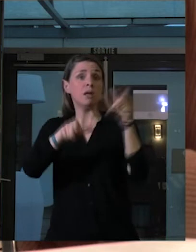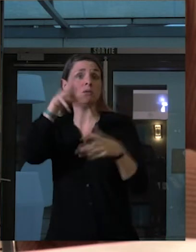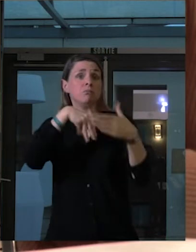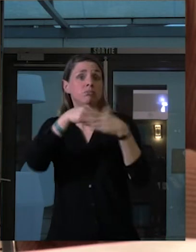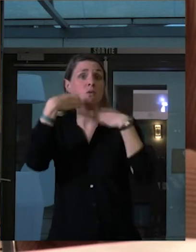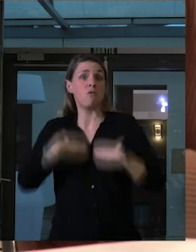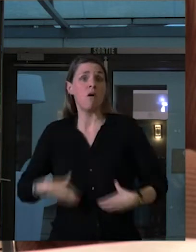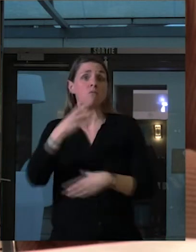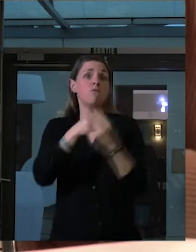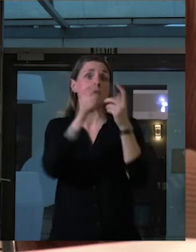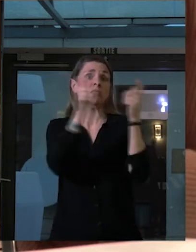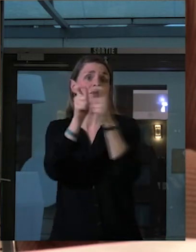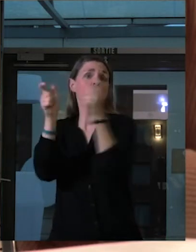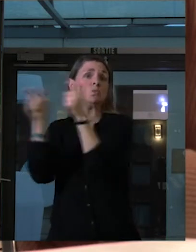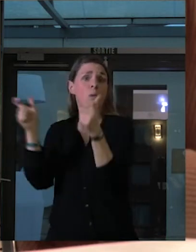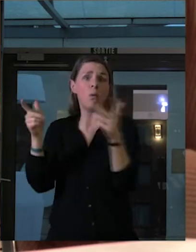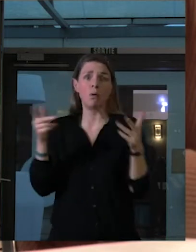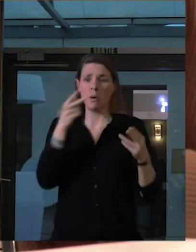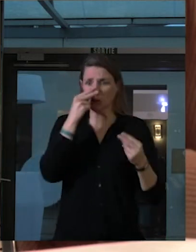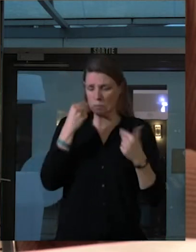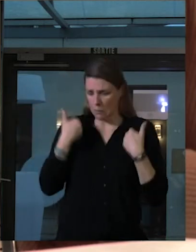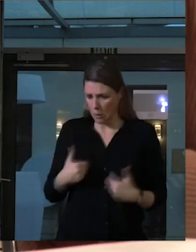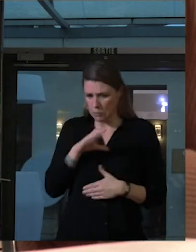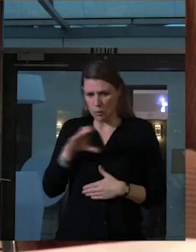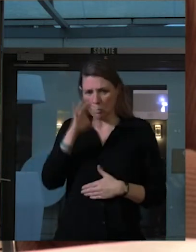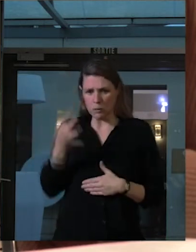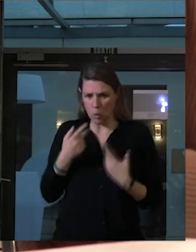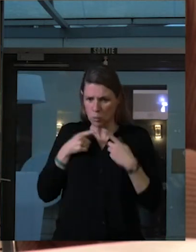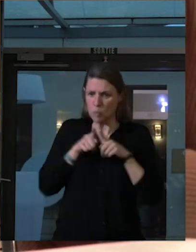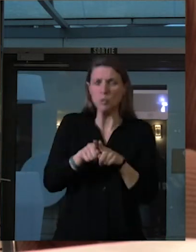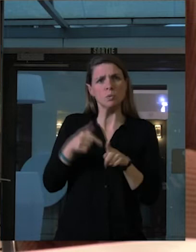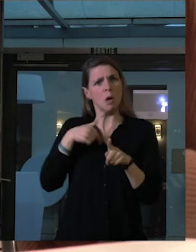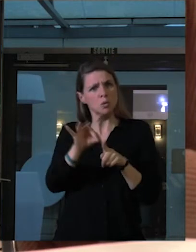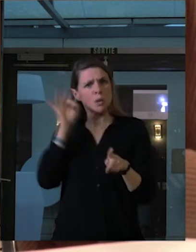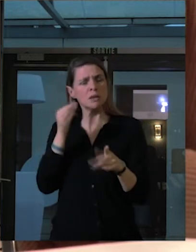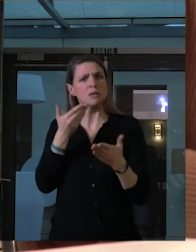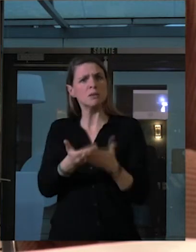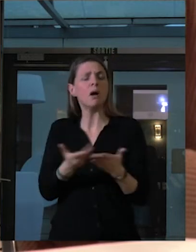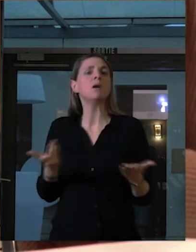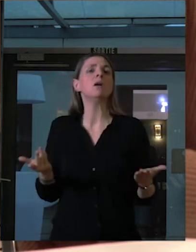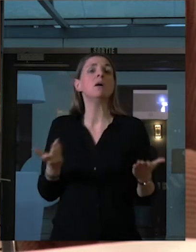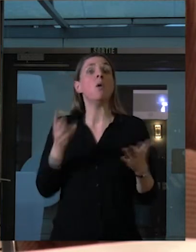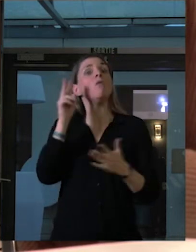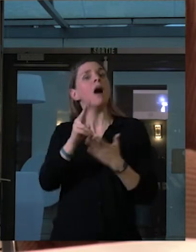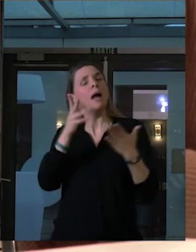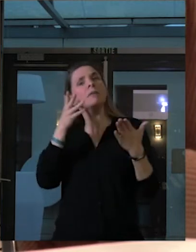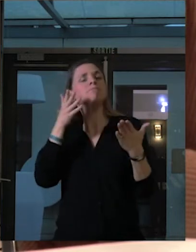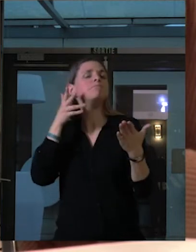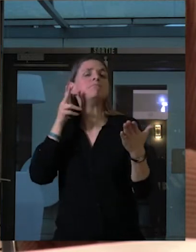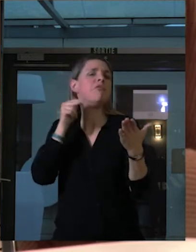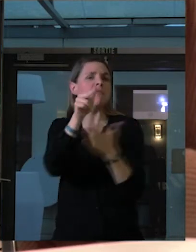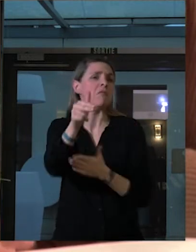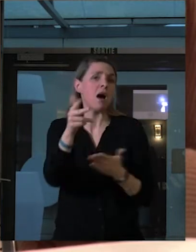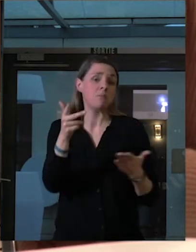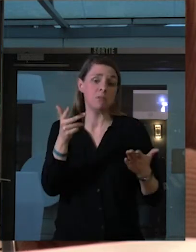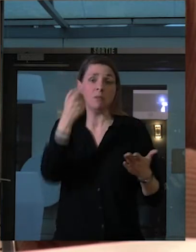Donc c'est encore compliqué de se sentir à 100% légitime. Maintenant, on tend vers ça. Et je pense que c'est important que, et